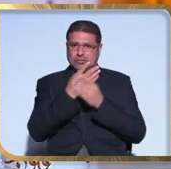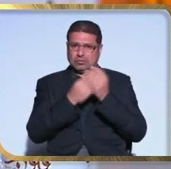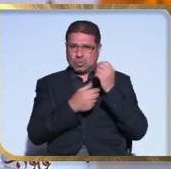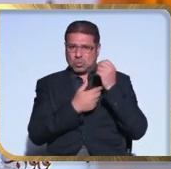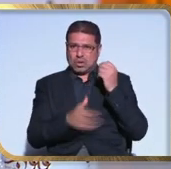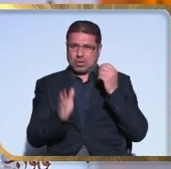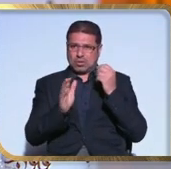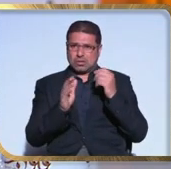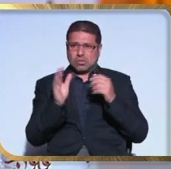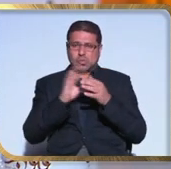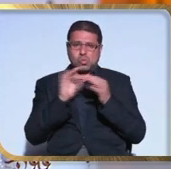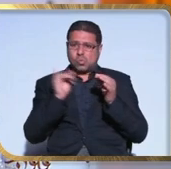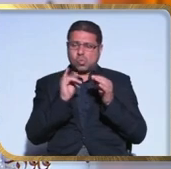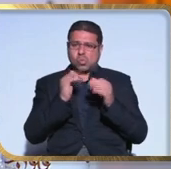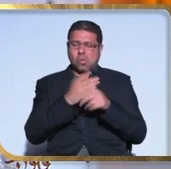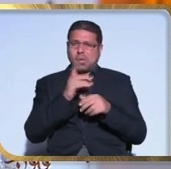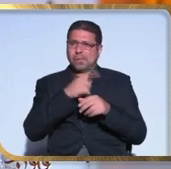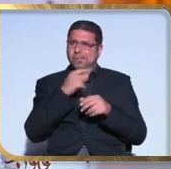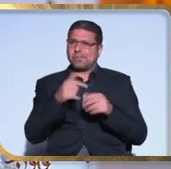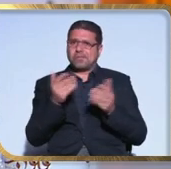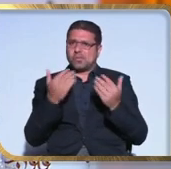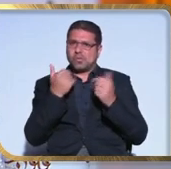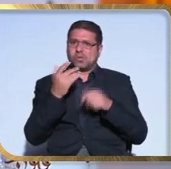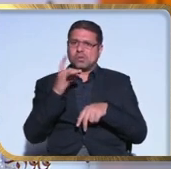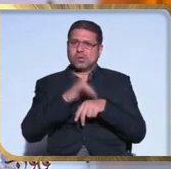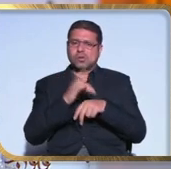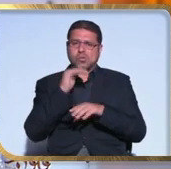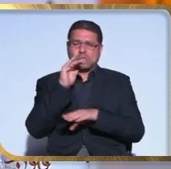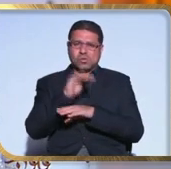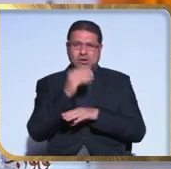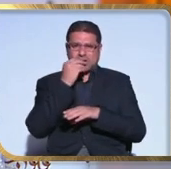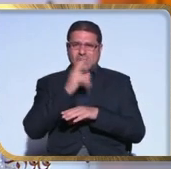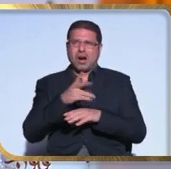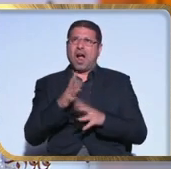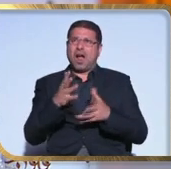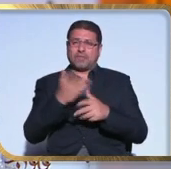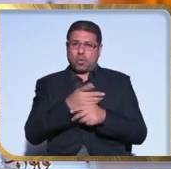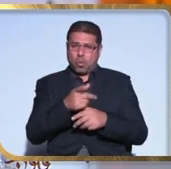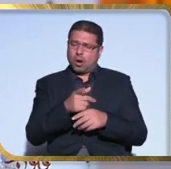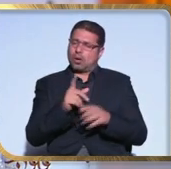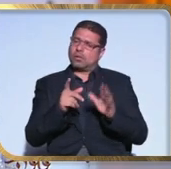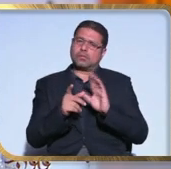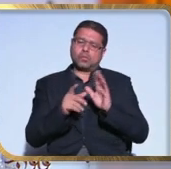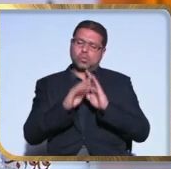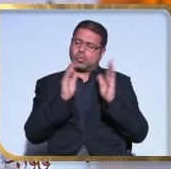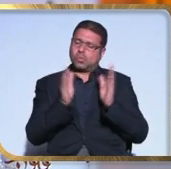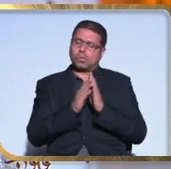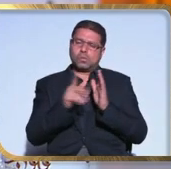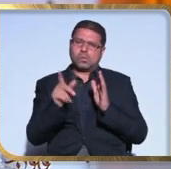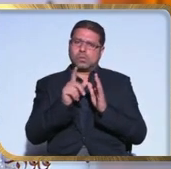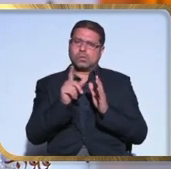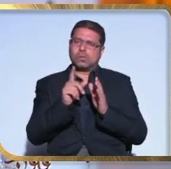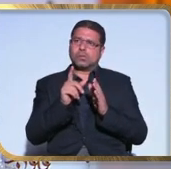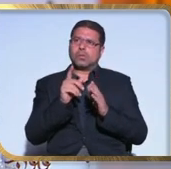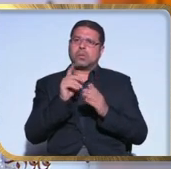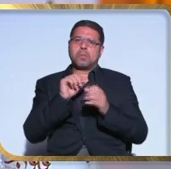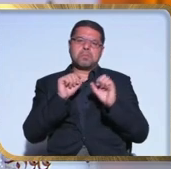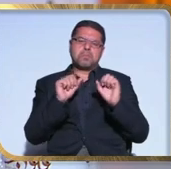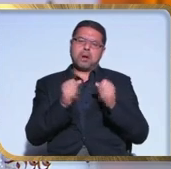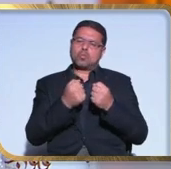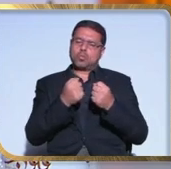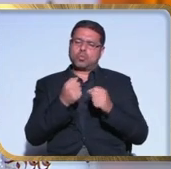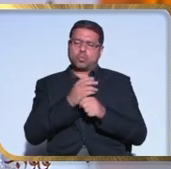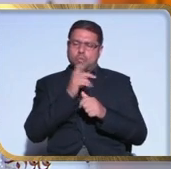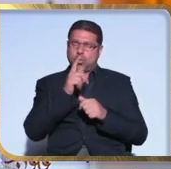لمعنى مثلا سيء زي مثلا جانب الرزق او ما شابه ذلك كل دي امور هي ابتداء ممنوعه